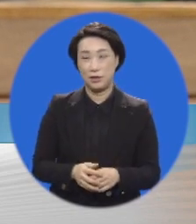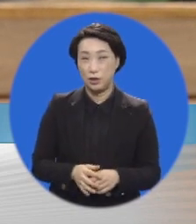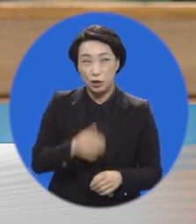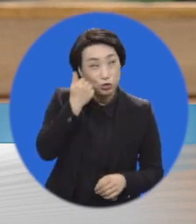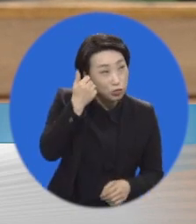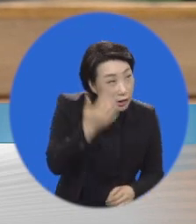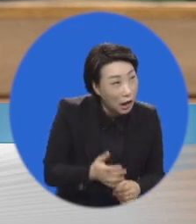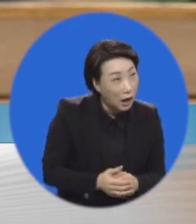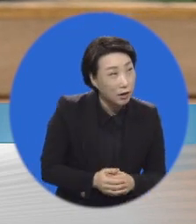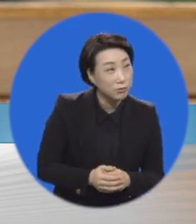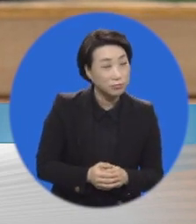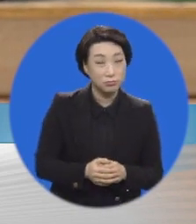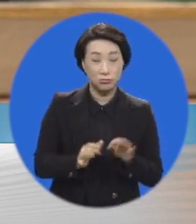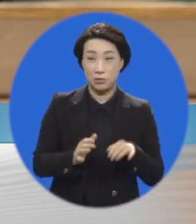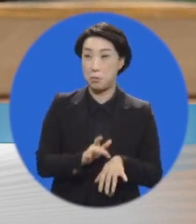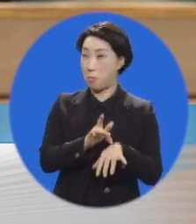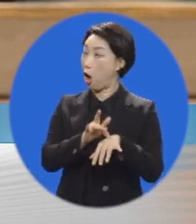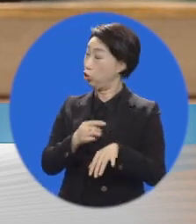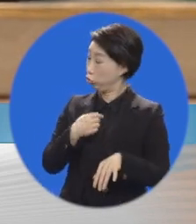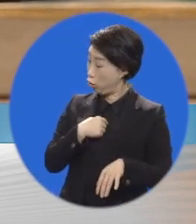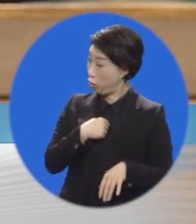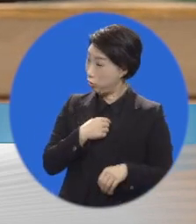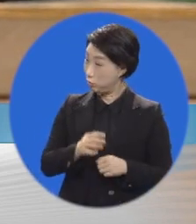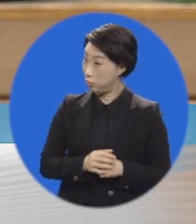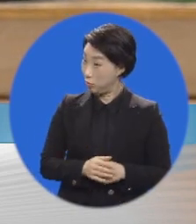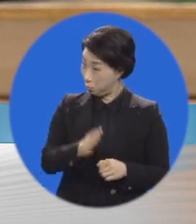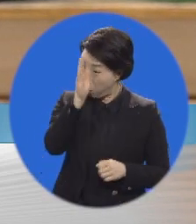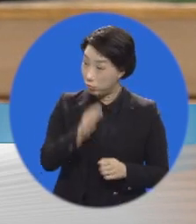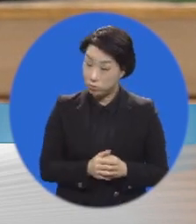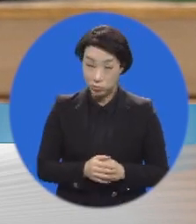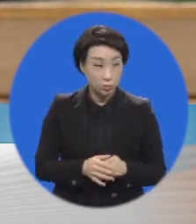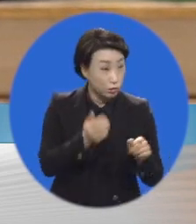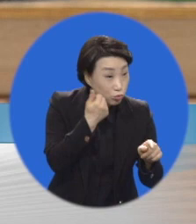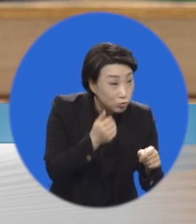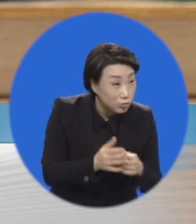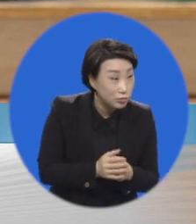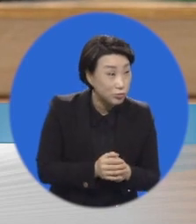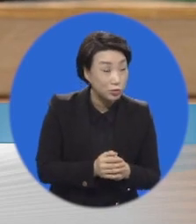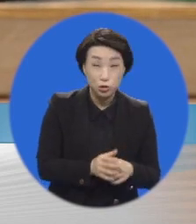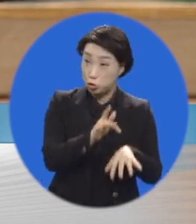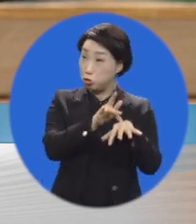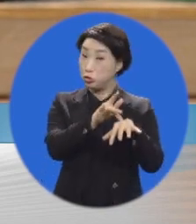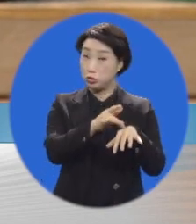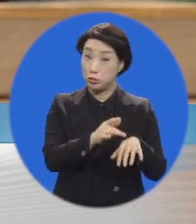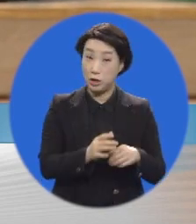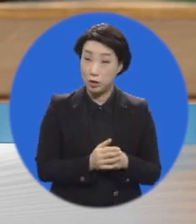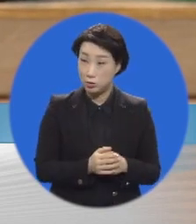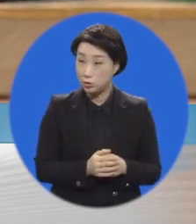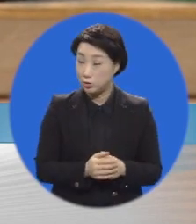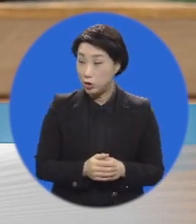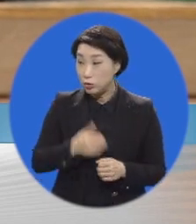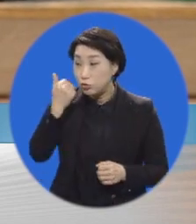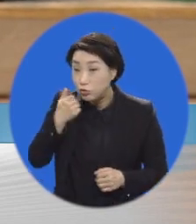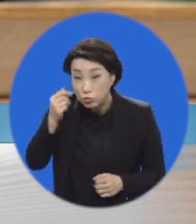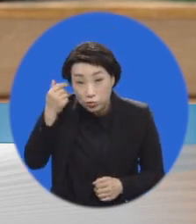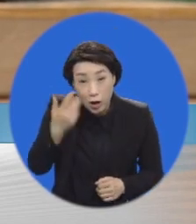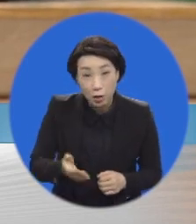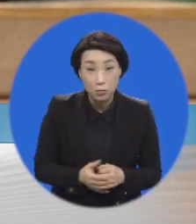누구요? 마귀다. 누구냐? 귀신이다.